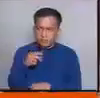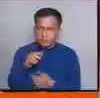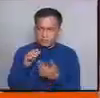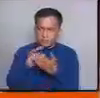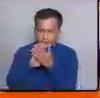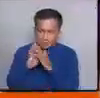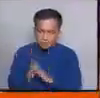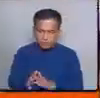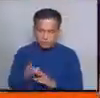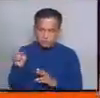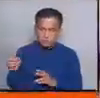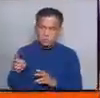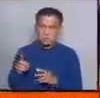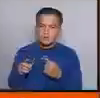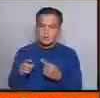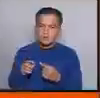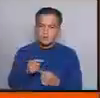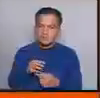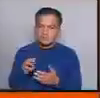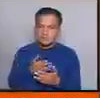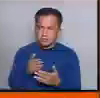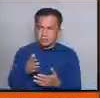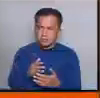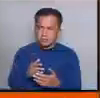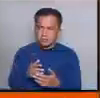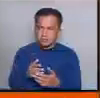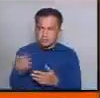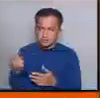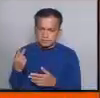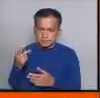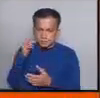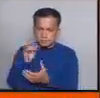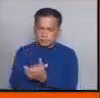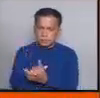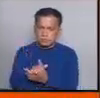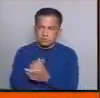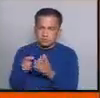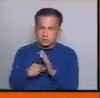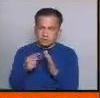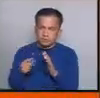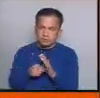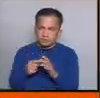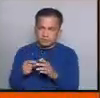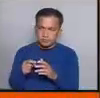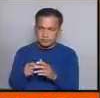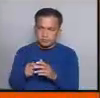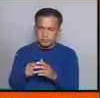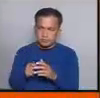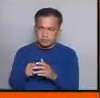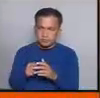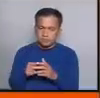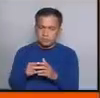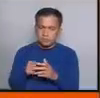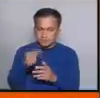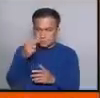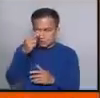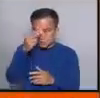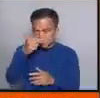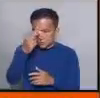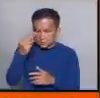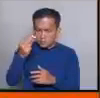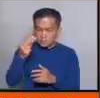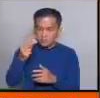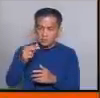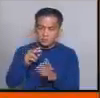ang musika. Kasi kakanta kami mag-asawa. O, tapos minsan, pag mag-ano ako sa Christian song, mag-i-stop sa Christian song, yung